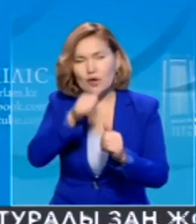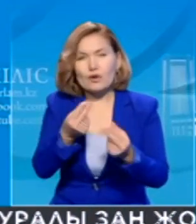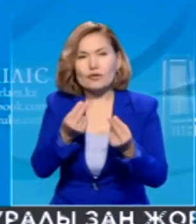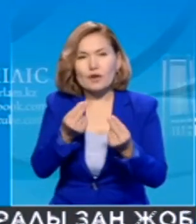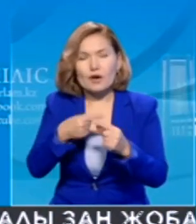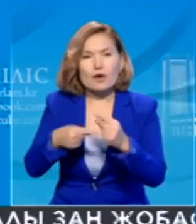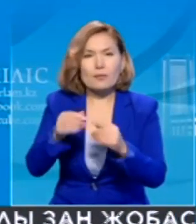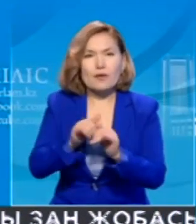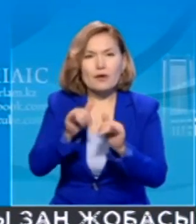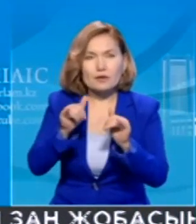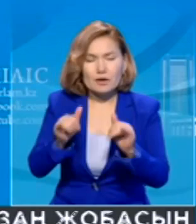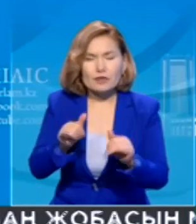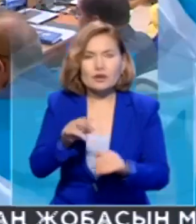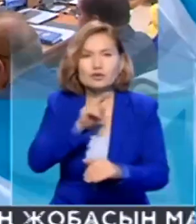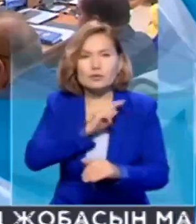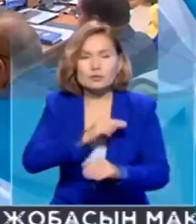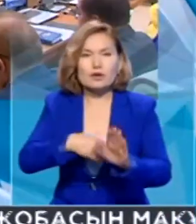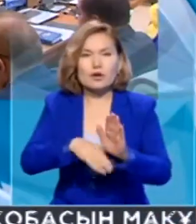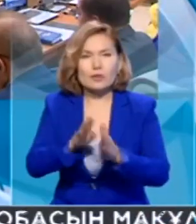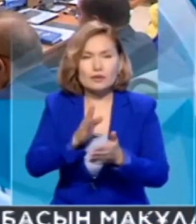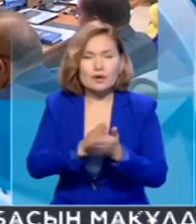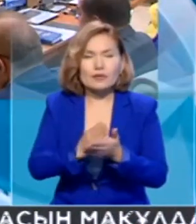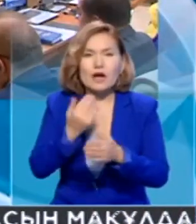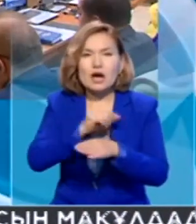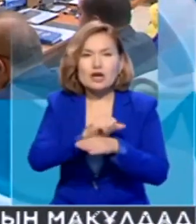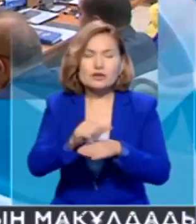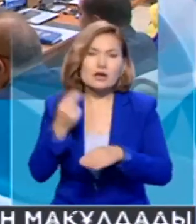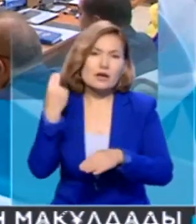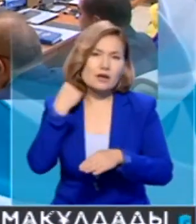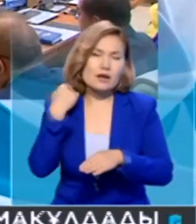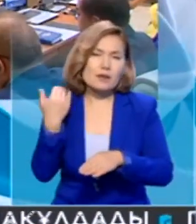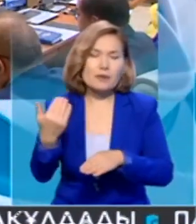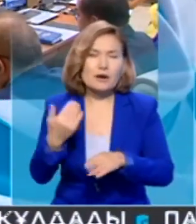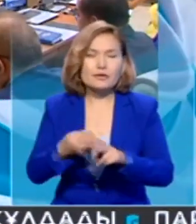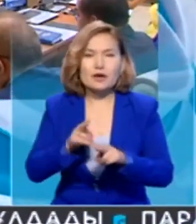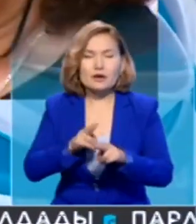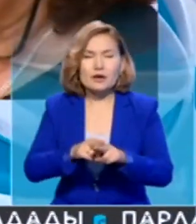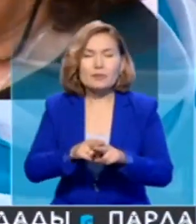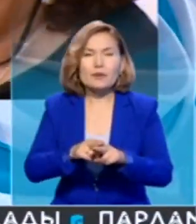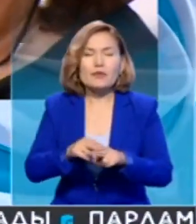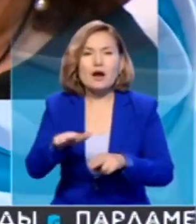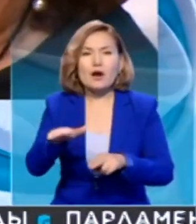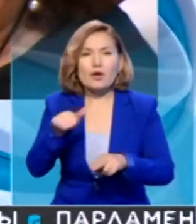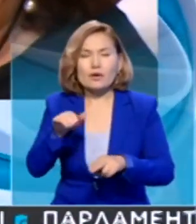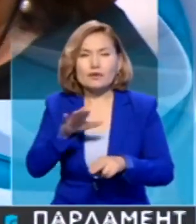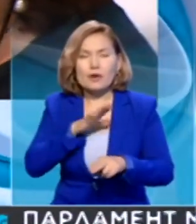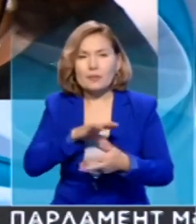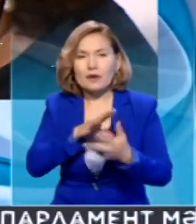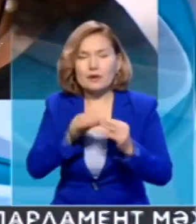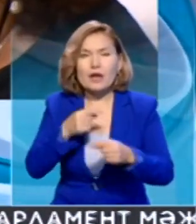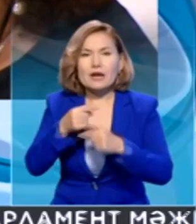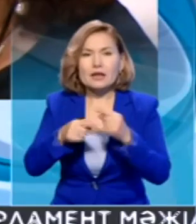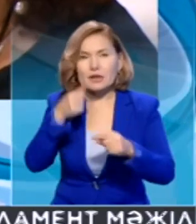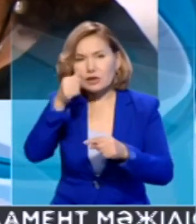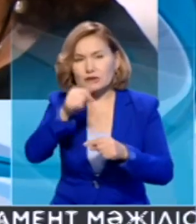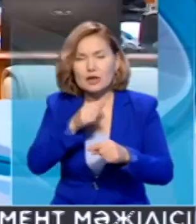шаққанда бұл көрсеткіш азайып келеді. Сыртқы қарыз бұл жалпы ішкі өнімнің 3,3%-ын құраса, келесі